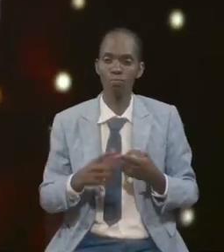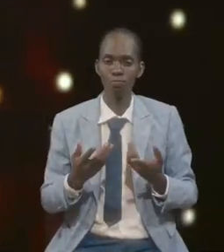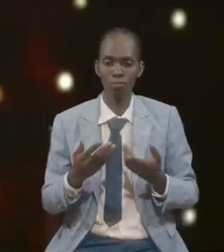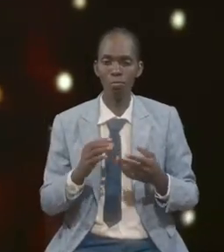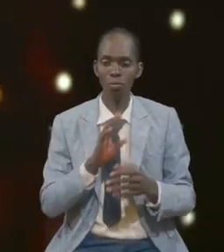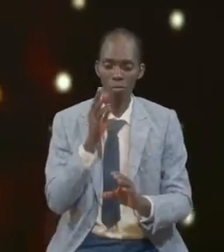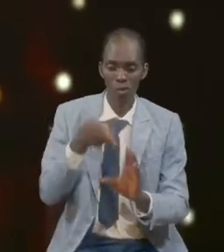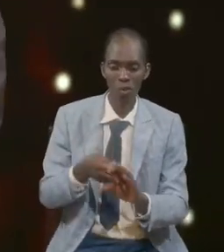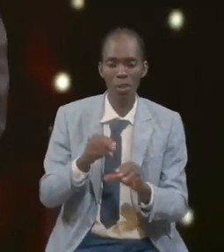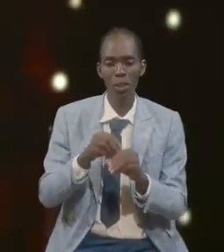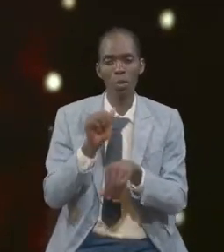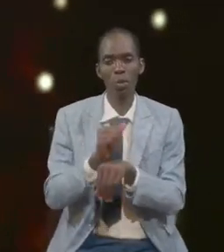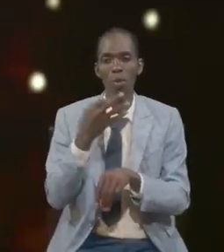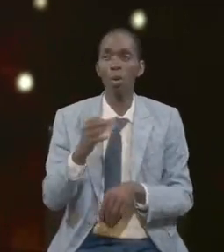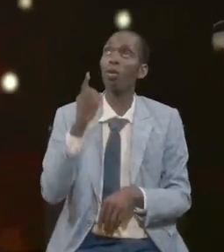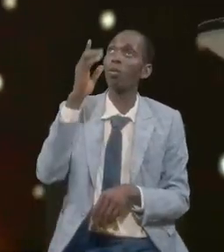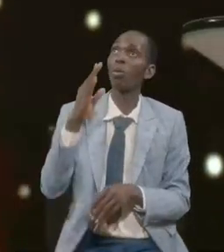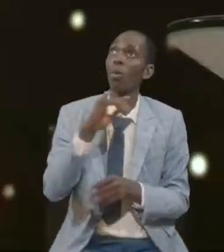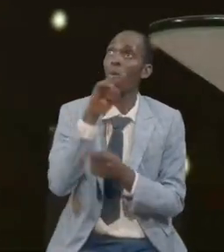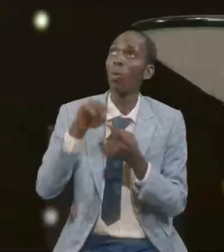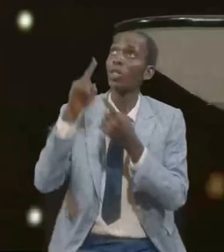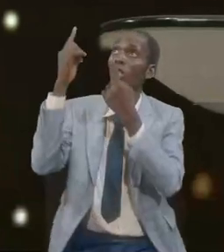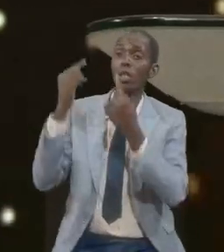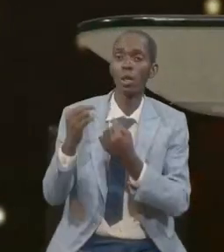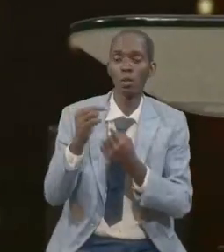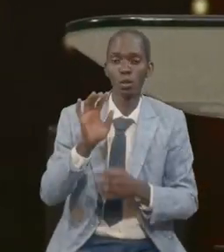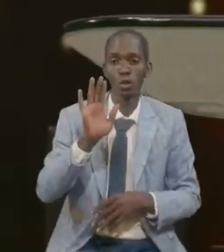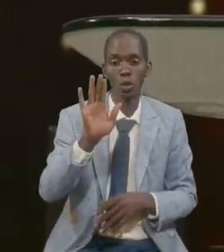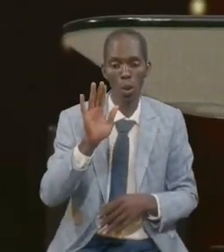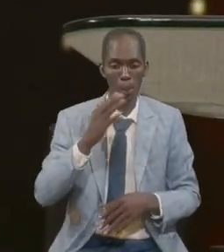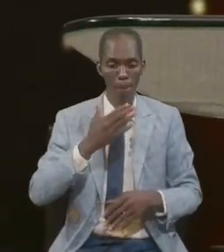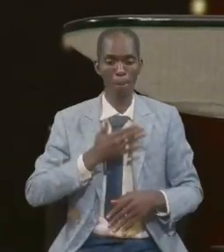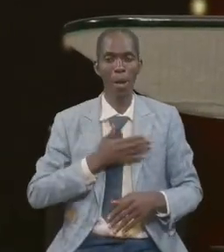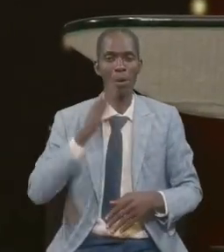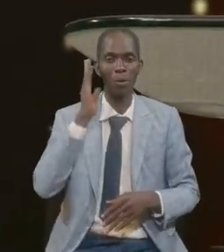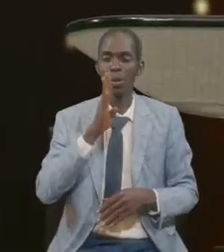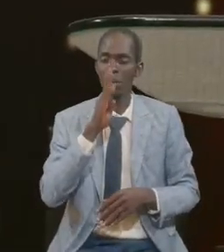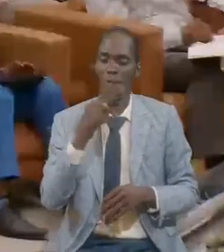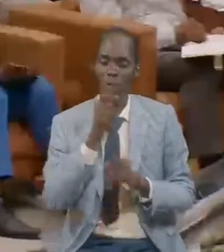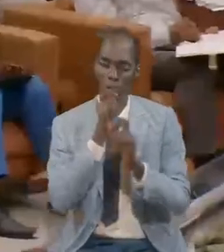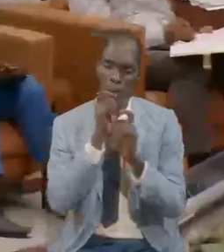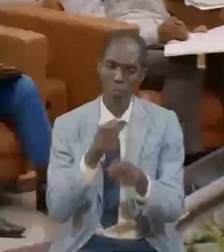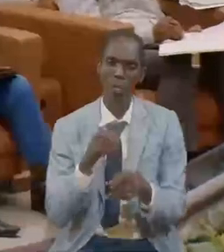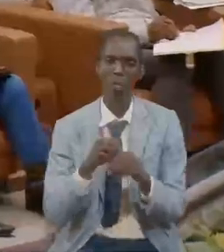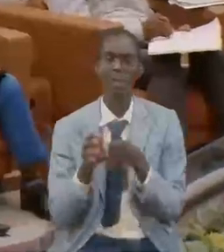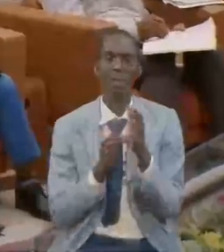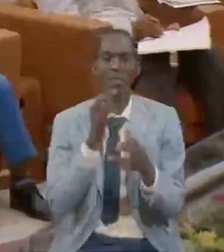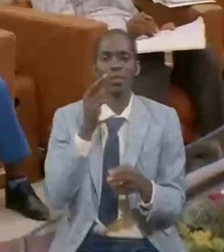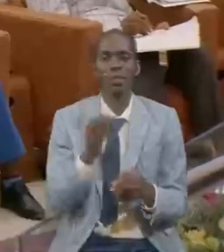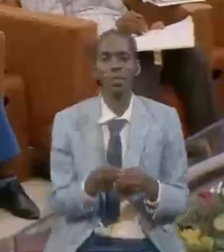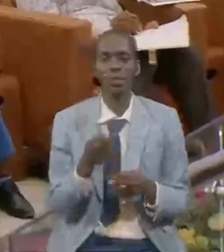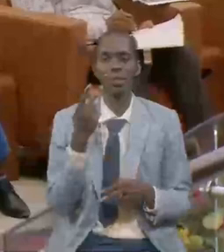du Seigneur afin, quand il sera là, toi et moi, que nous ayons la récompense au nom de